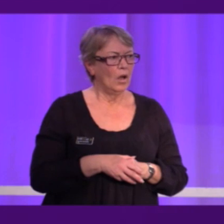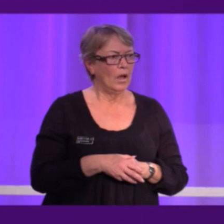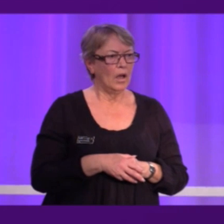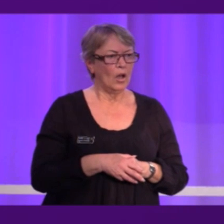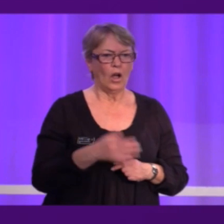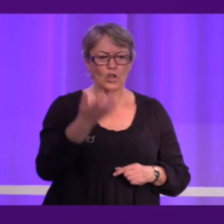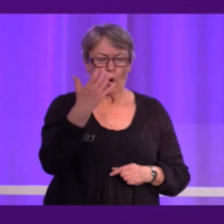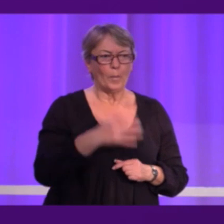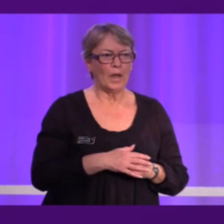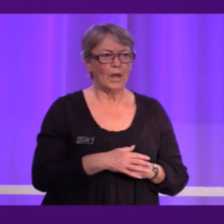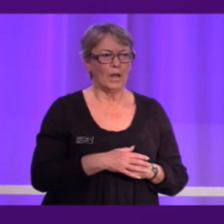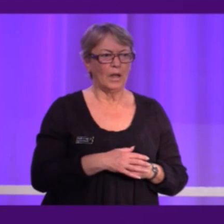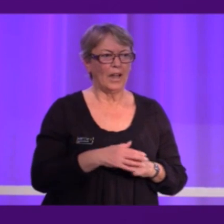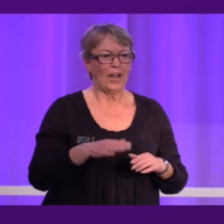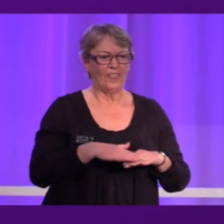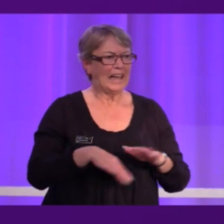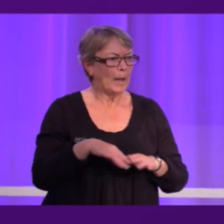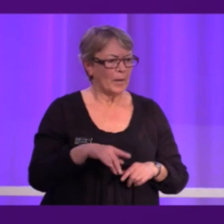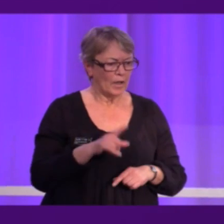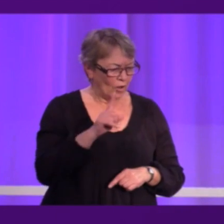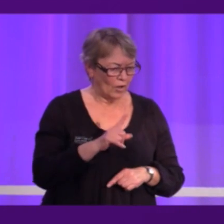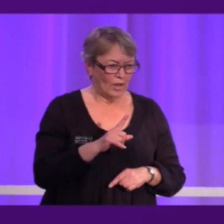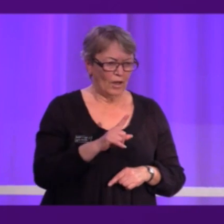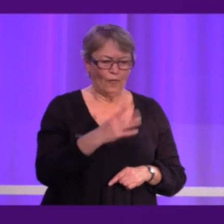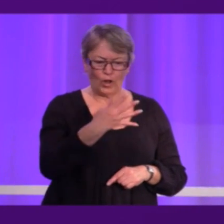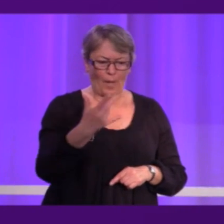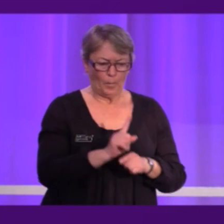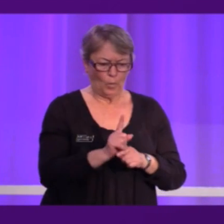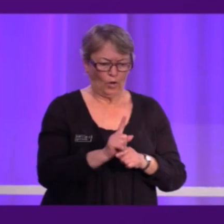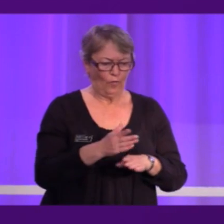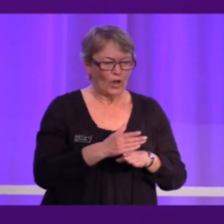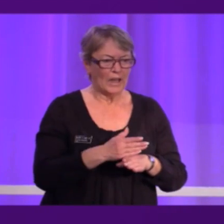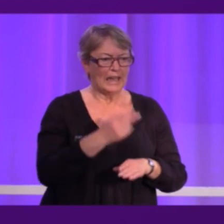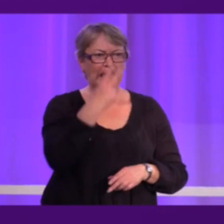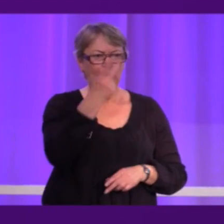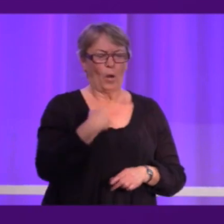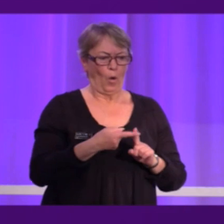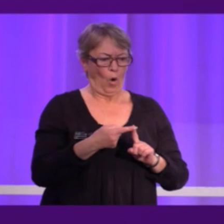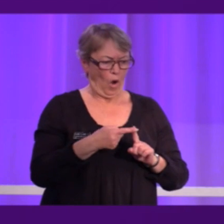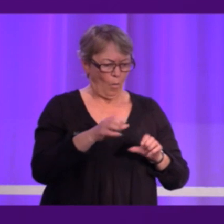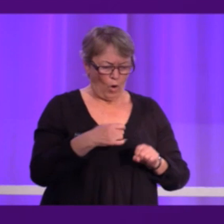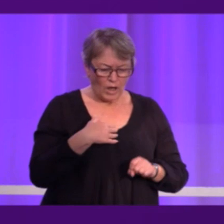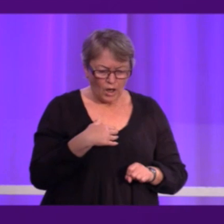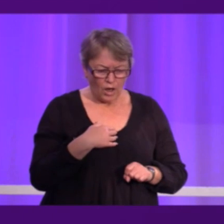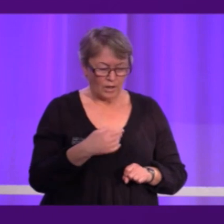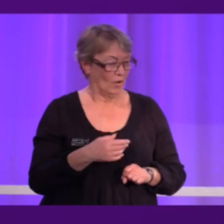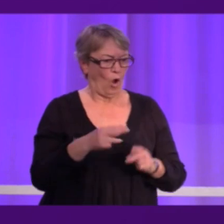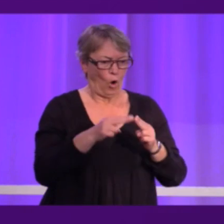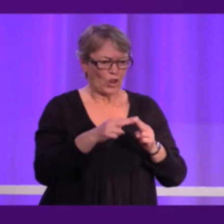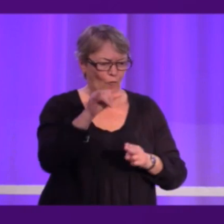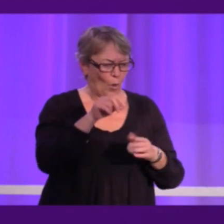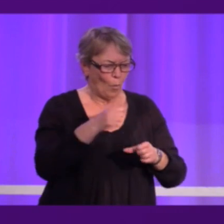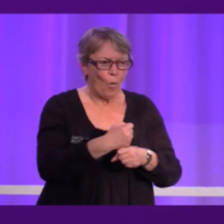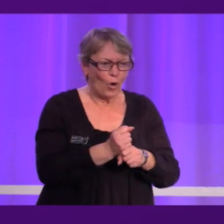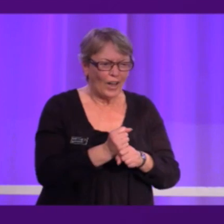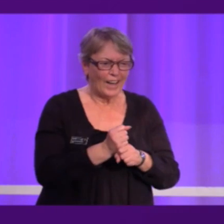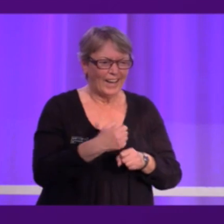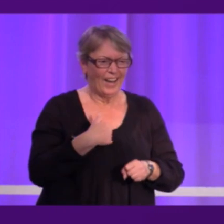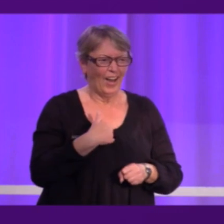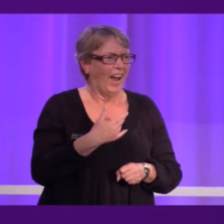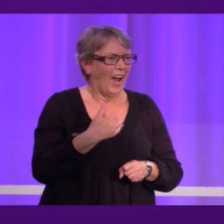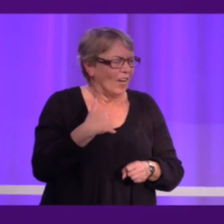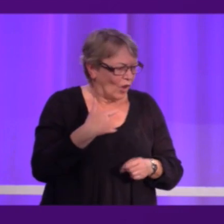timme. Stockholm, Friends. När jag först vid incheckningsdisken 45 minuter före take-off inser att jag bara bokat biljetterna men glömt att därefter kontakta flygbolaget för att ange att jag har rullstol